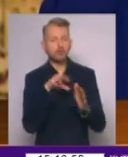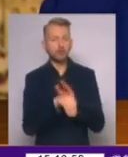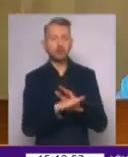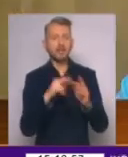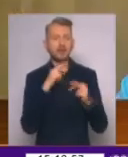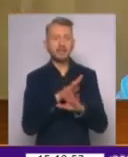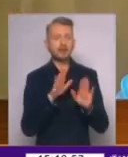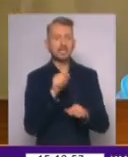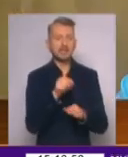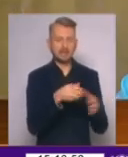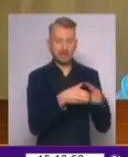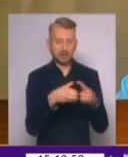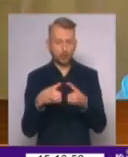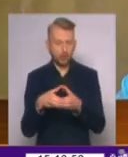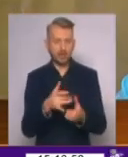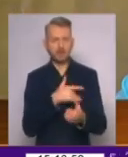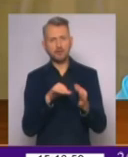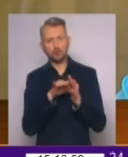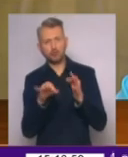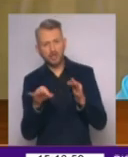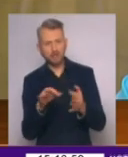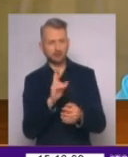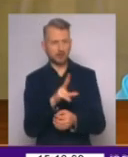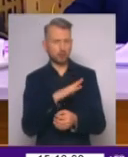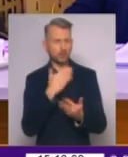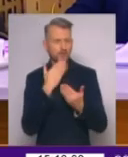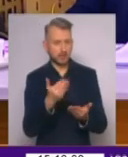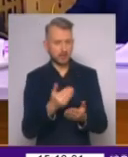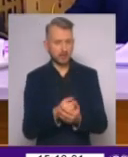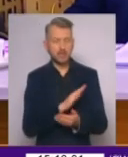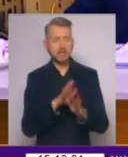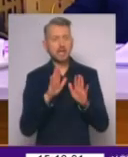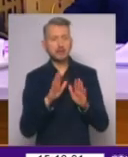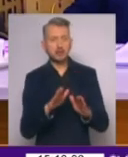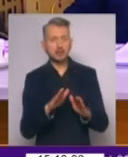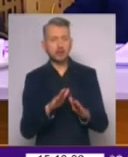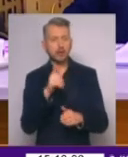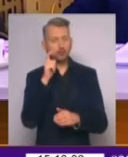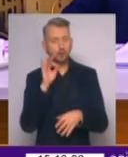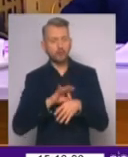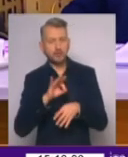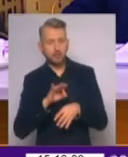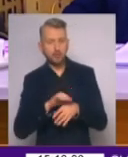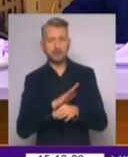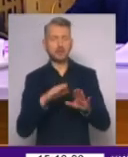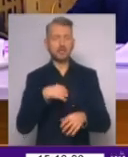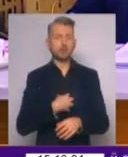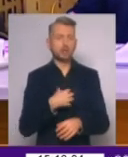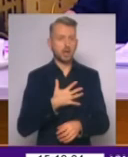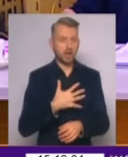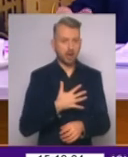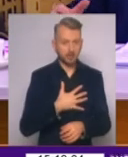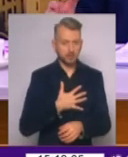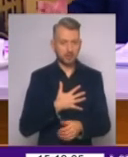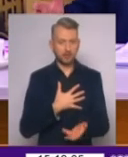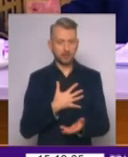цих категорій, які є серцево-судинних, от як було звернення до нас, не тільки там цукровий діабет, не тільки бронхіальна. Хоча ж він був все